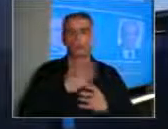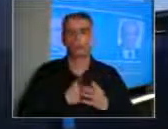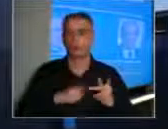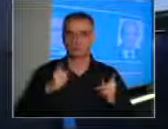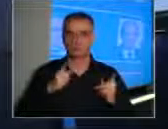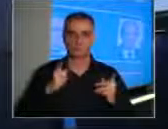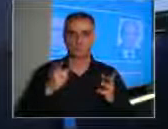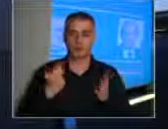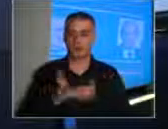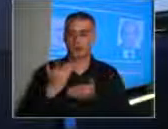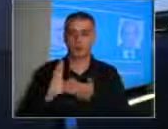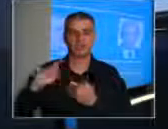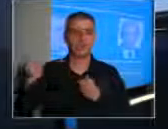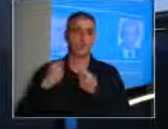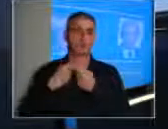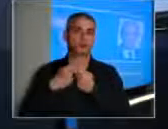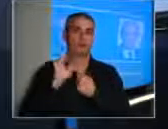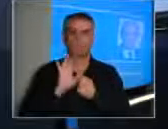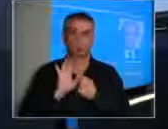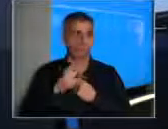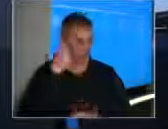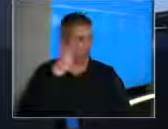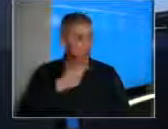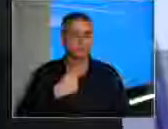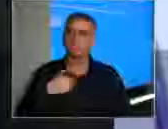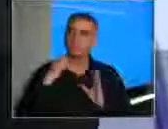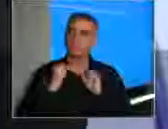להוריד כמה שיותר את כל השותפות שלו. אתה